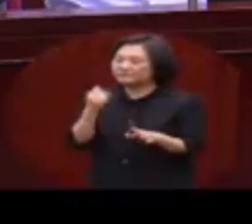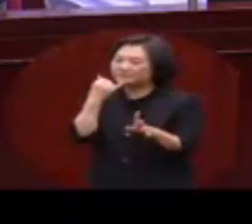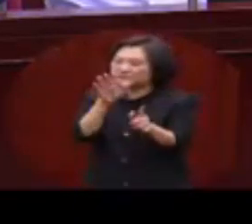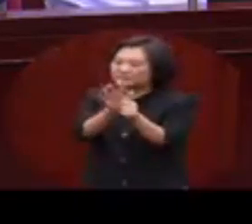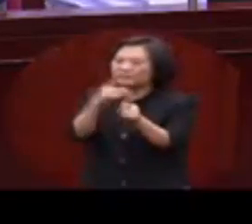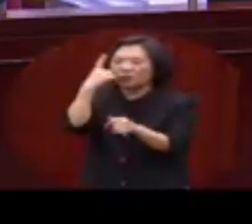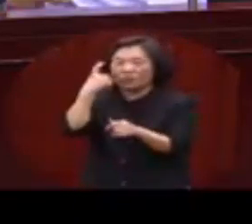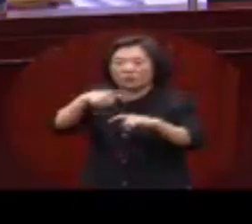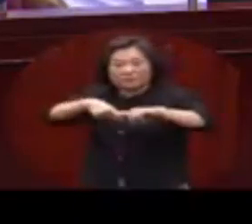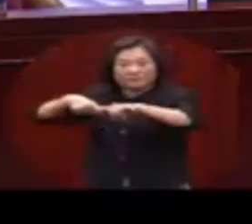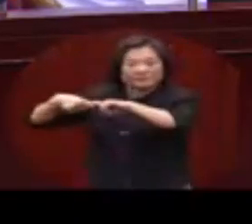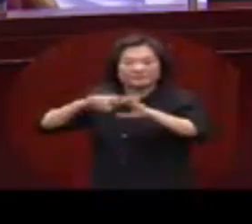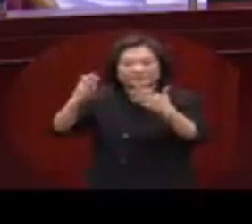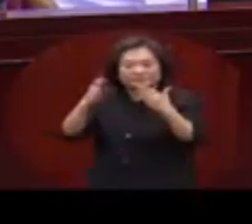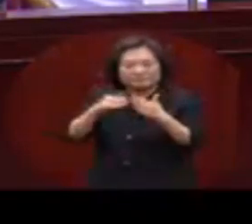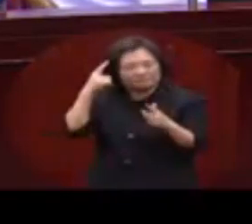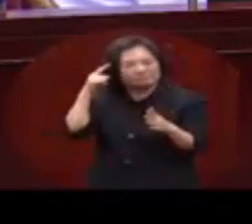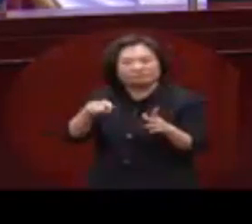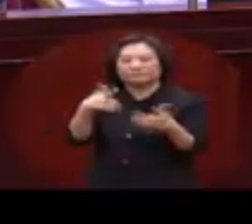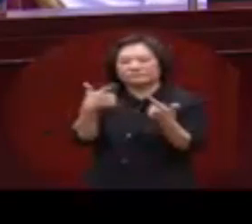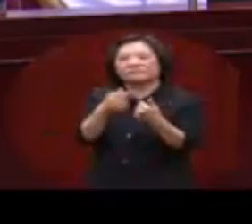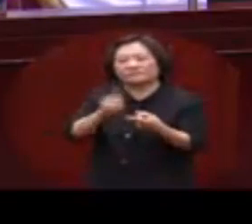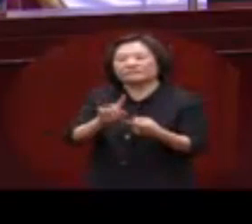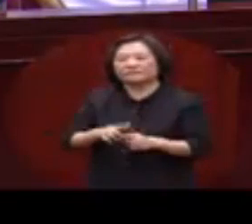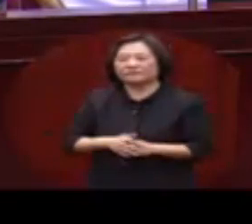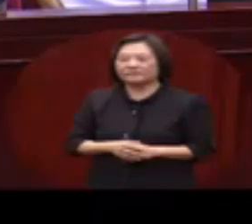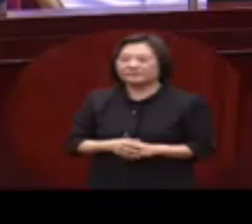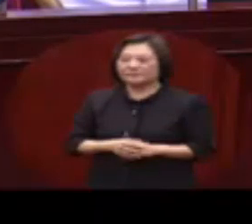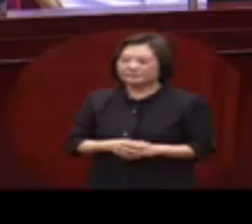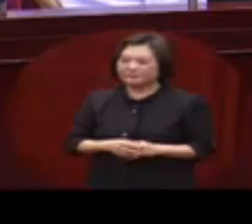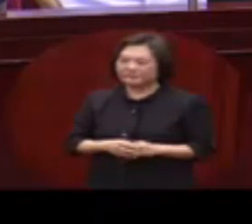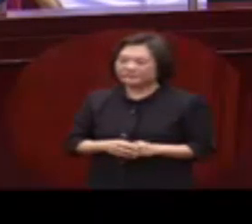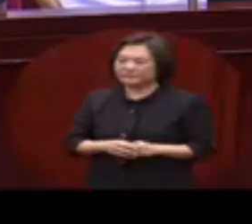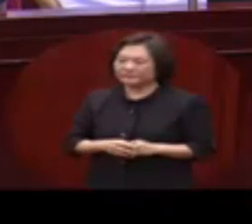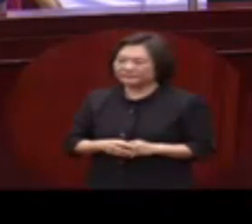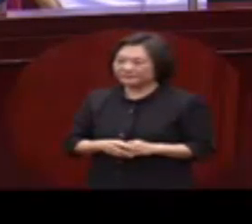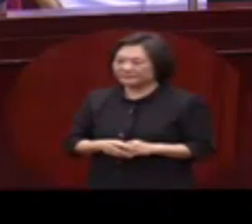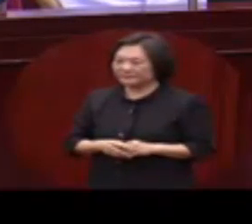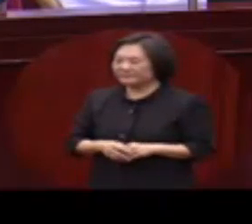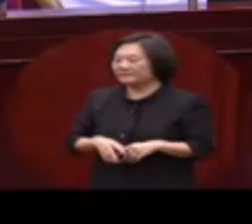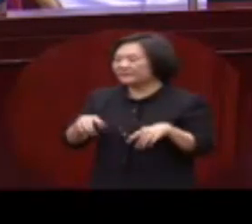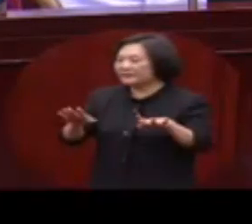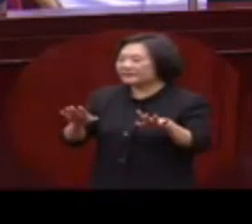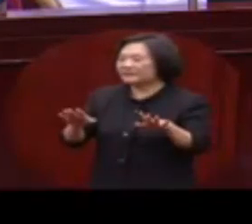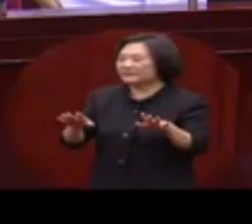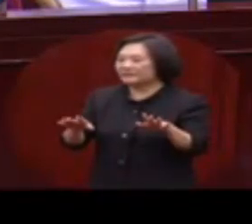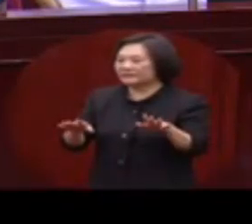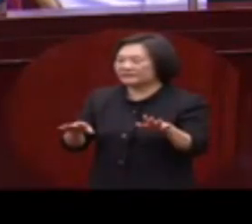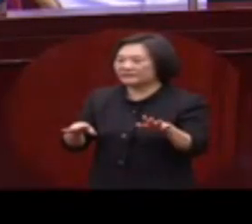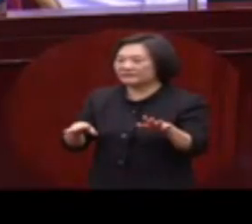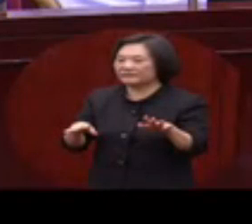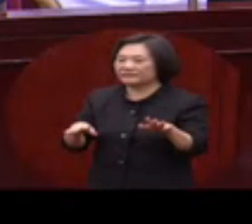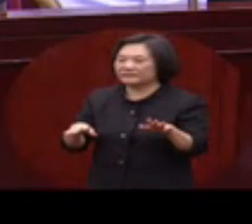欧盟或者是美国去升学，所以这会继续做。南洋北流我们现在已经收